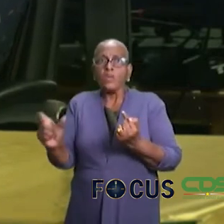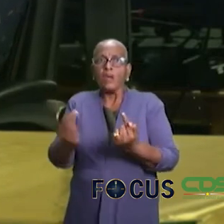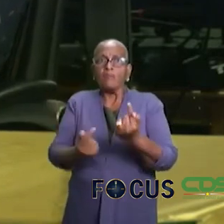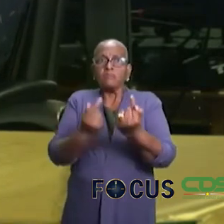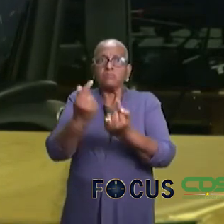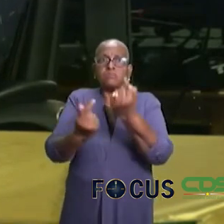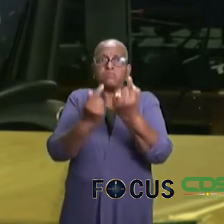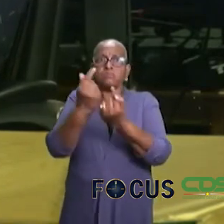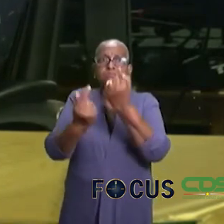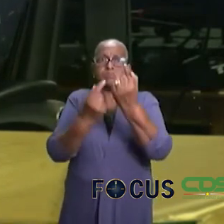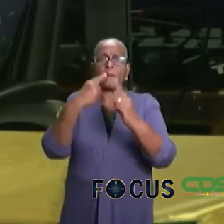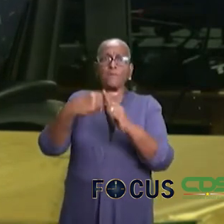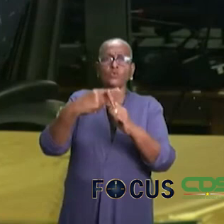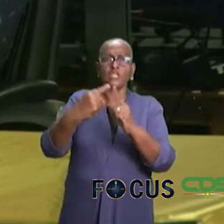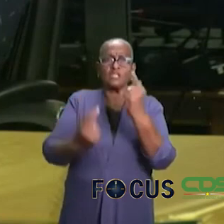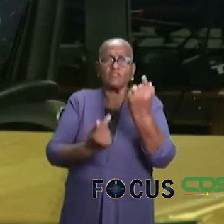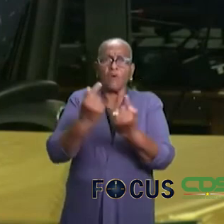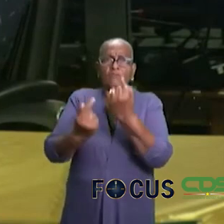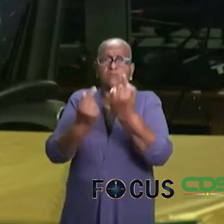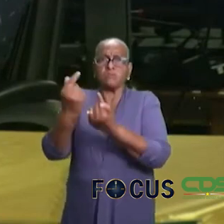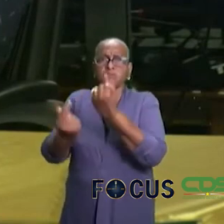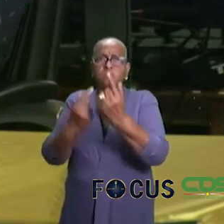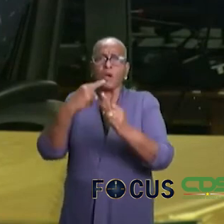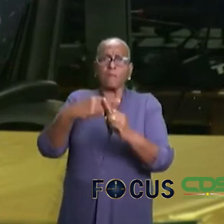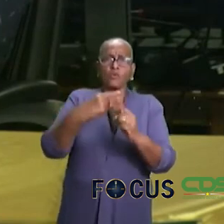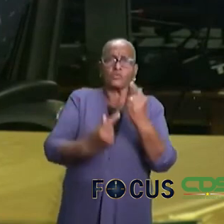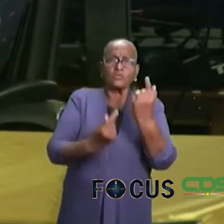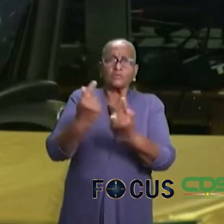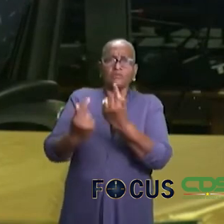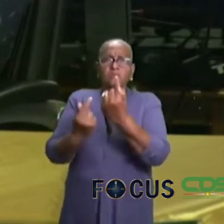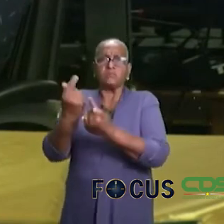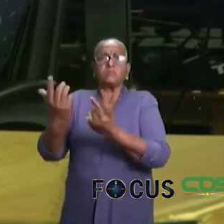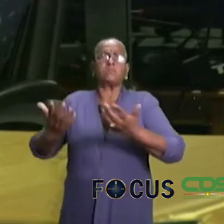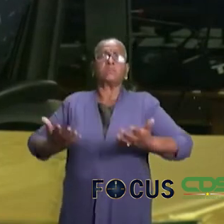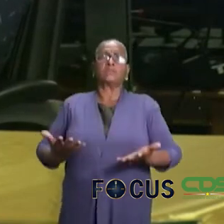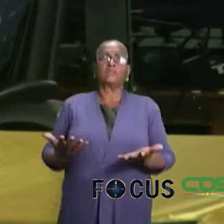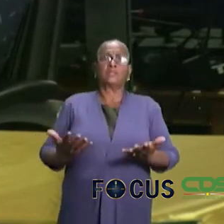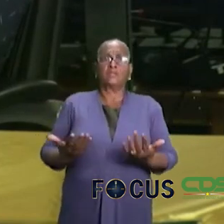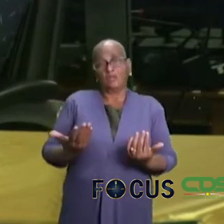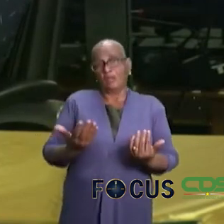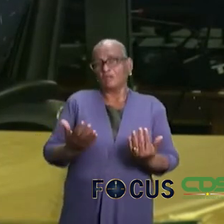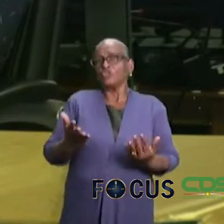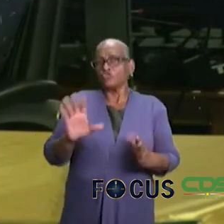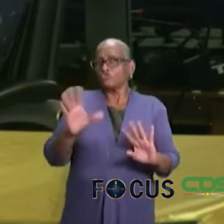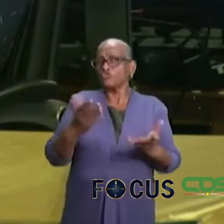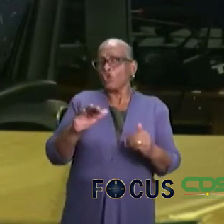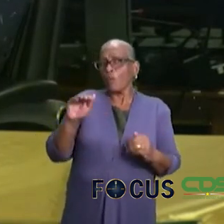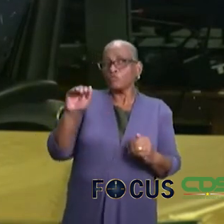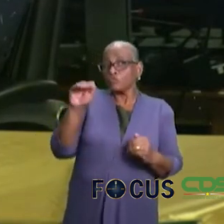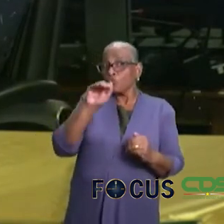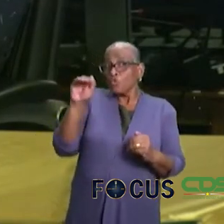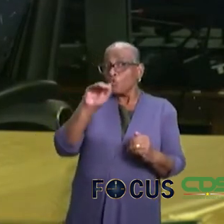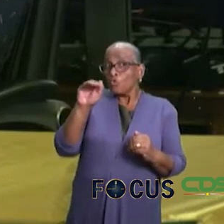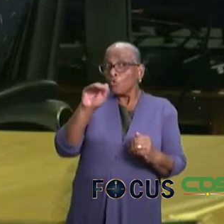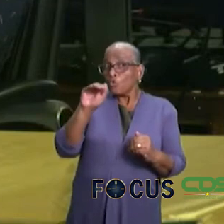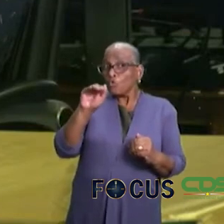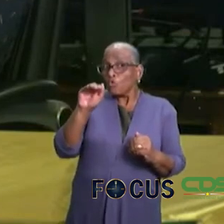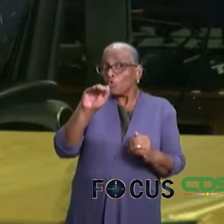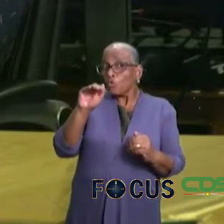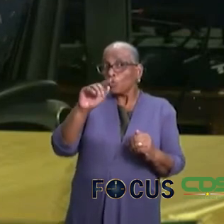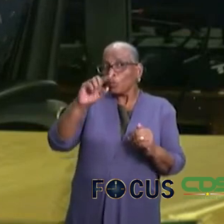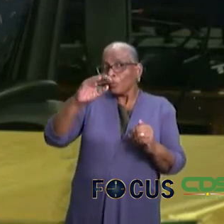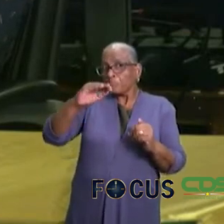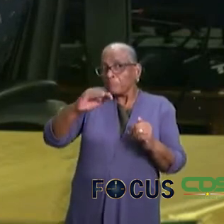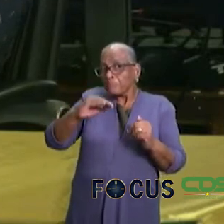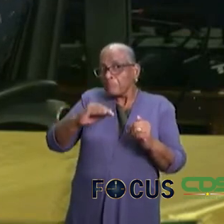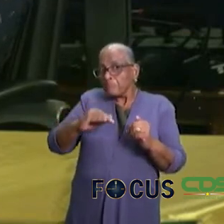Aantal positieven. Dus er zijn dan meer positieven. We hebben periodes gehad toen we groen zaten. Dat er minder